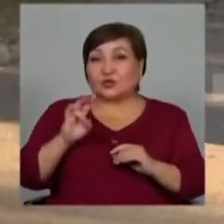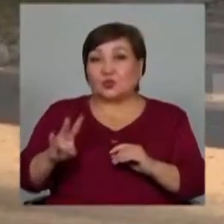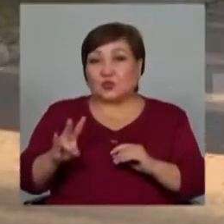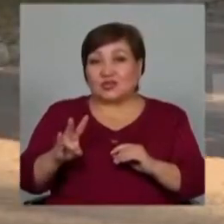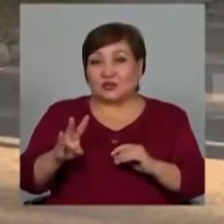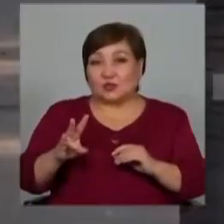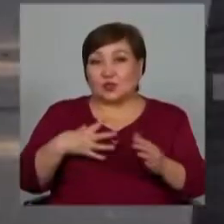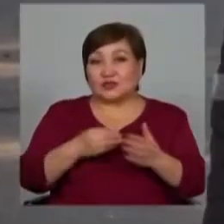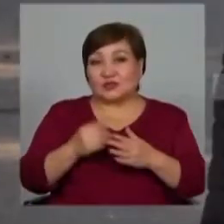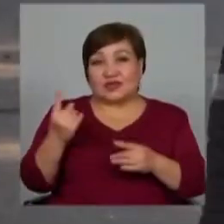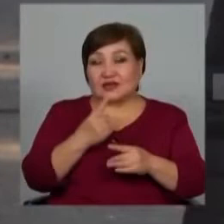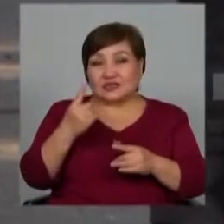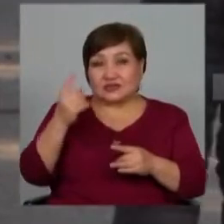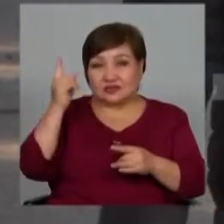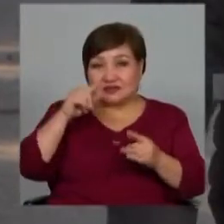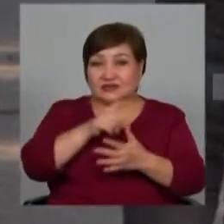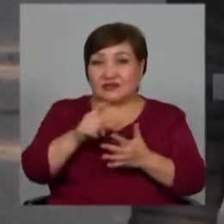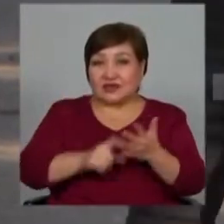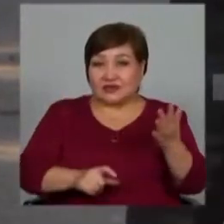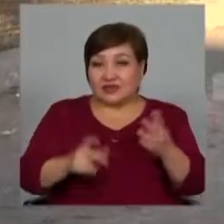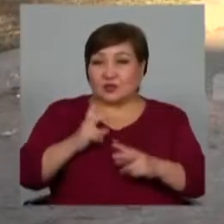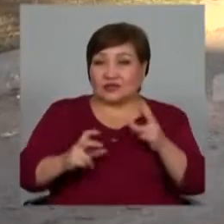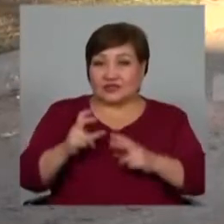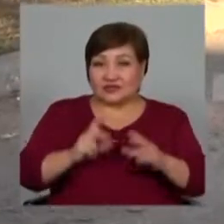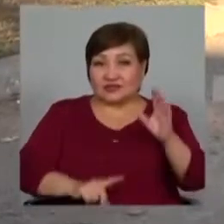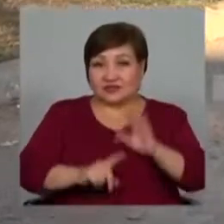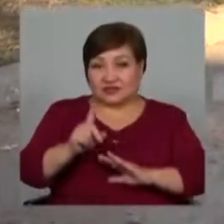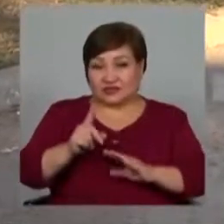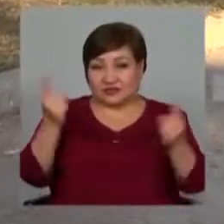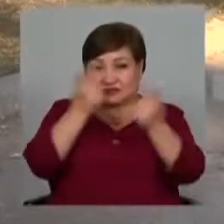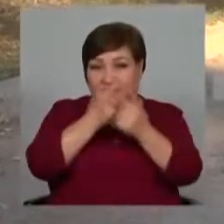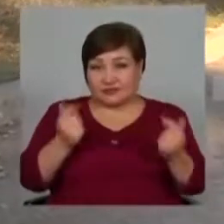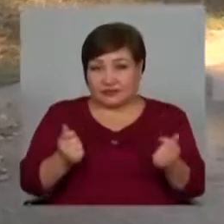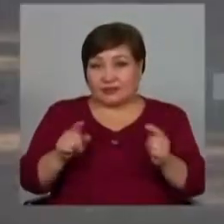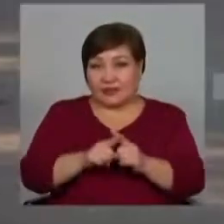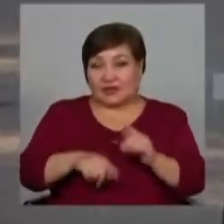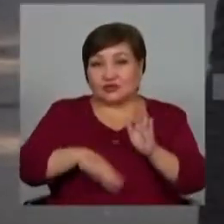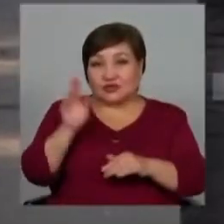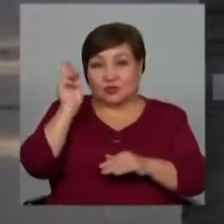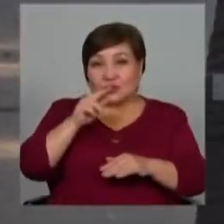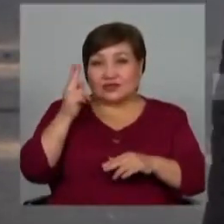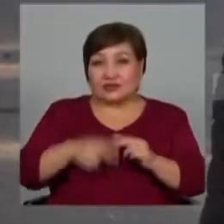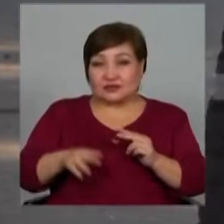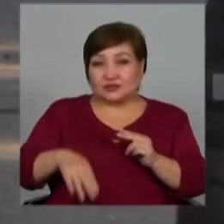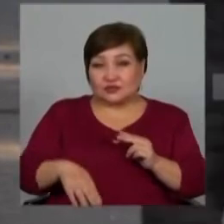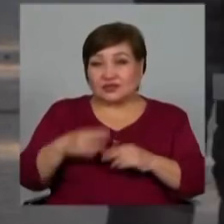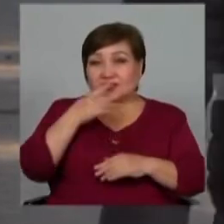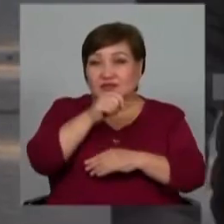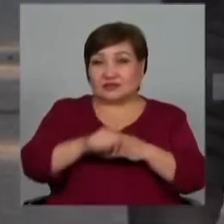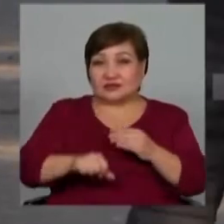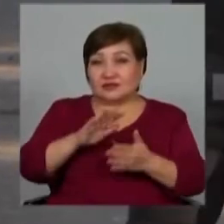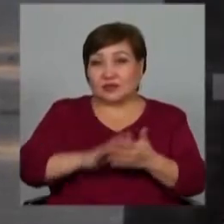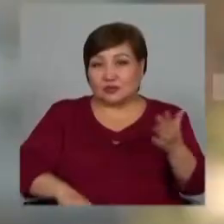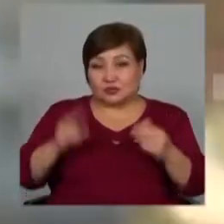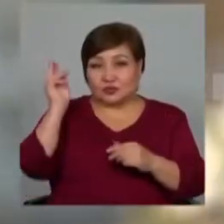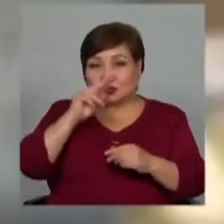алғашқы шығармаларын университетке қадам басқан сәтте жариялай бастаған. Жас ақын Алматыда жоғары оқуды аяқтағаннан кейін шетелде білімін жалғастырды. Оқу мен